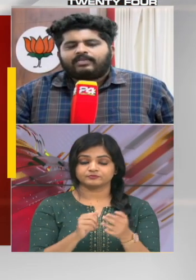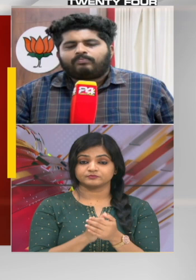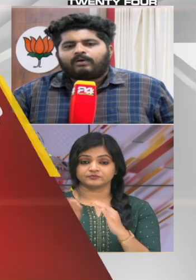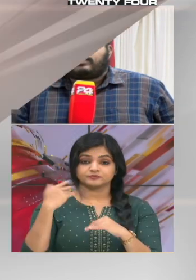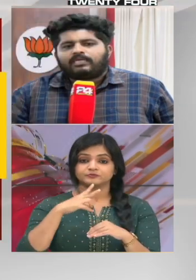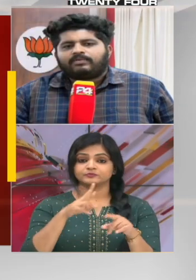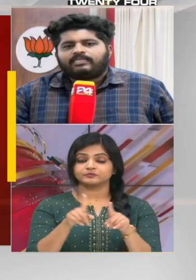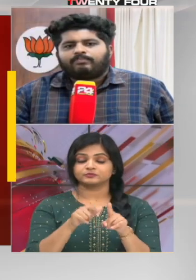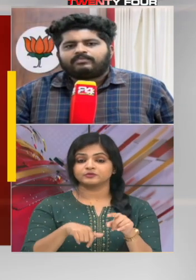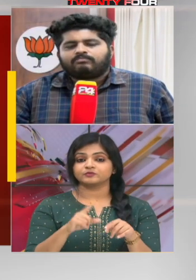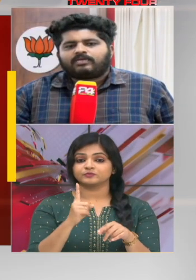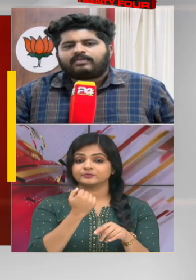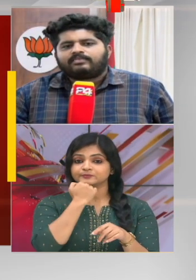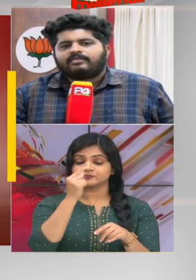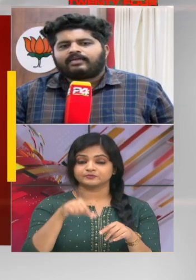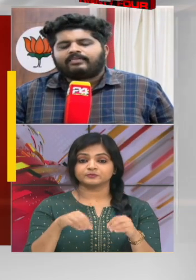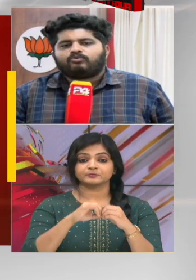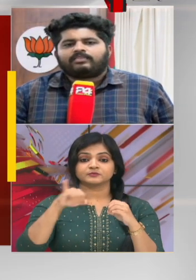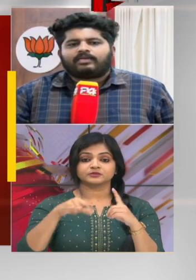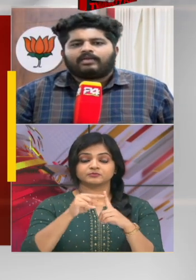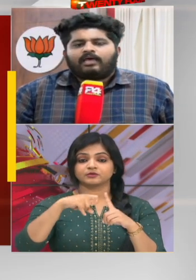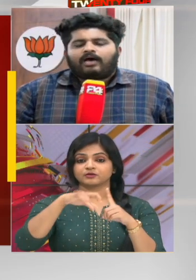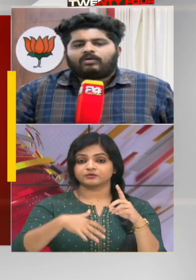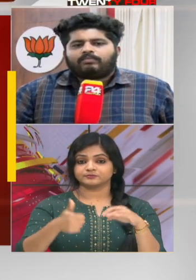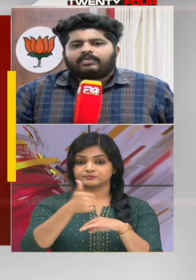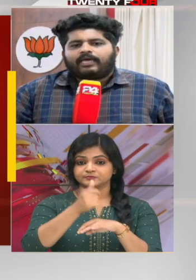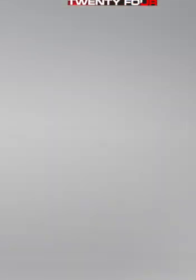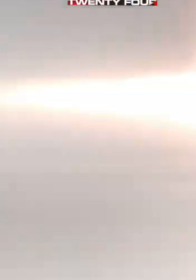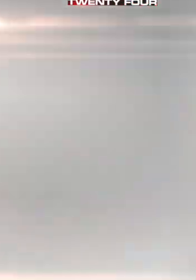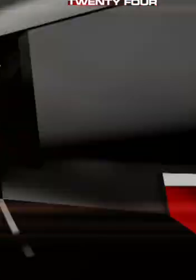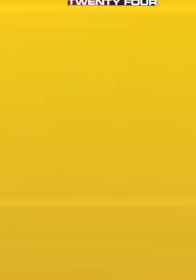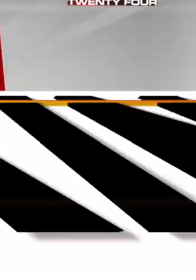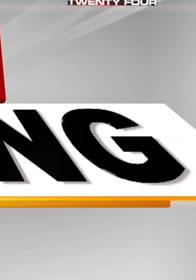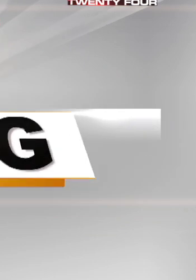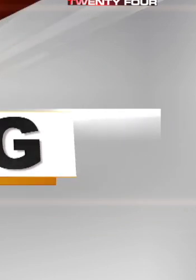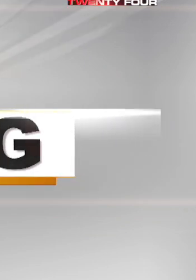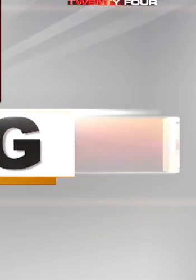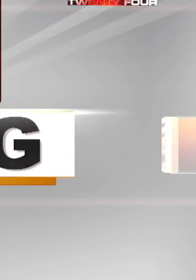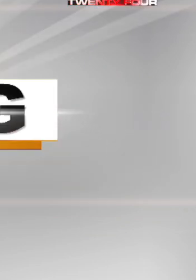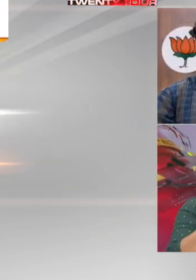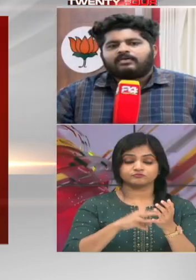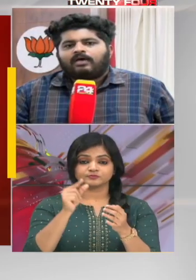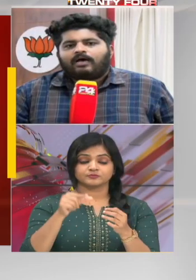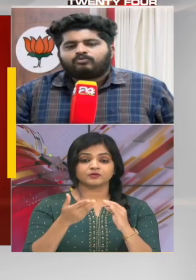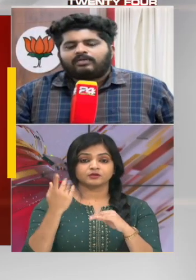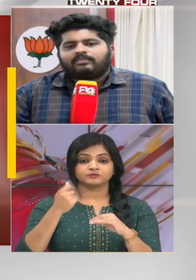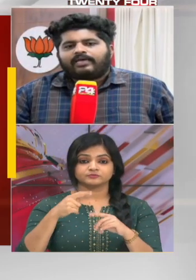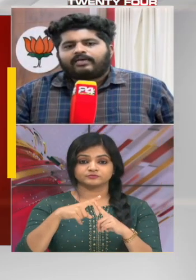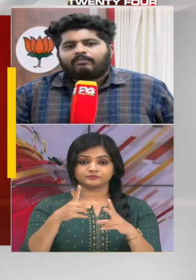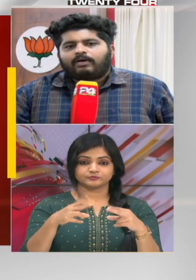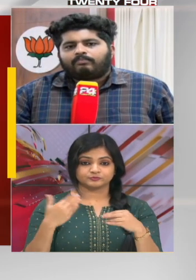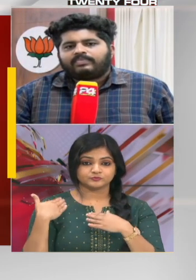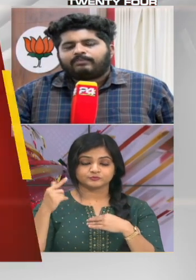കേസിലെ 1-ാം പ്രതി BJP സംസ്ഥാന അധ്യക്ഷൻ കെ സുരേന്ദ്രൻ, അതോടൊപ്പം തന്നെ യുവമോർച്ച മുൻ സംസ്ഥാന ട്രഷറർ സുനിൽ